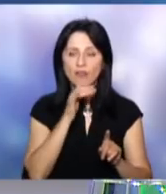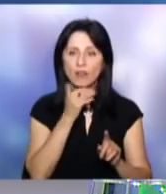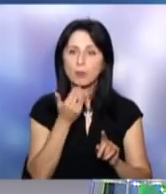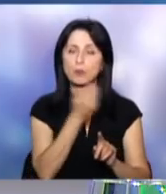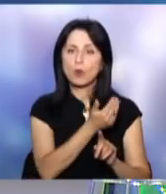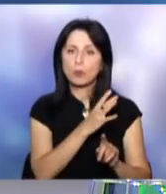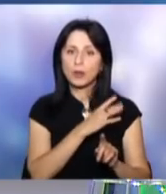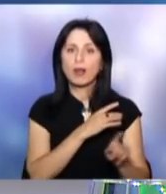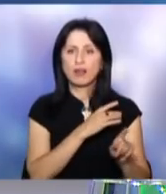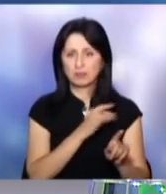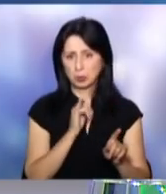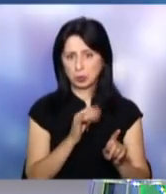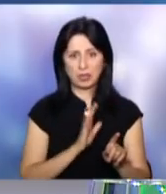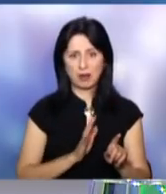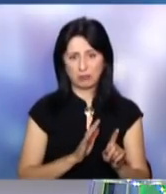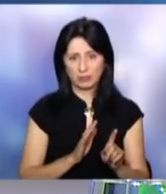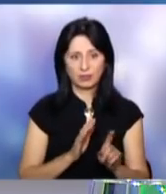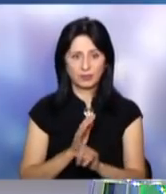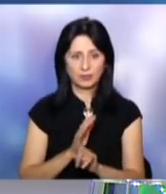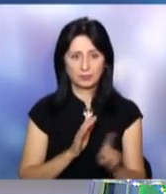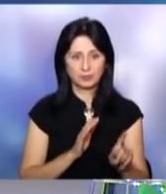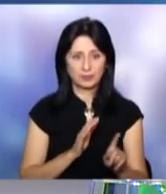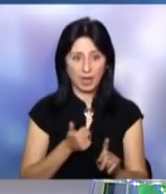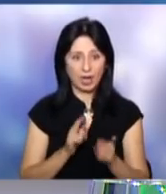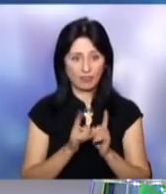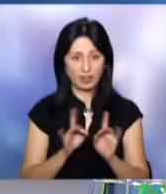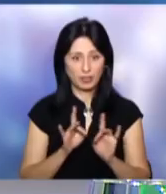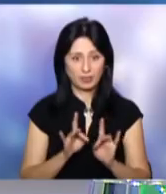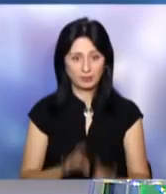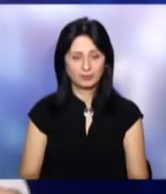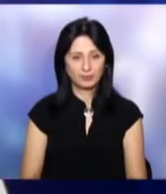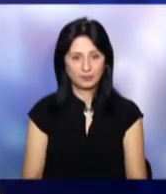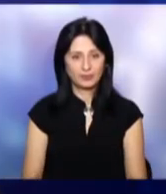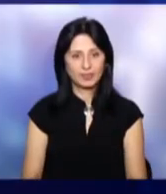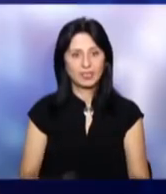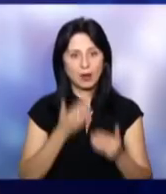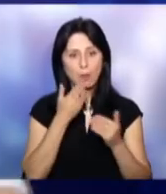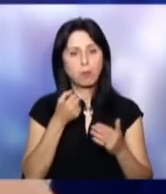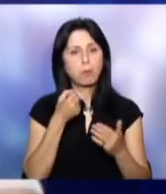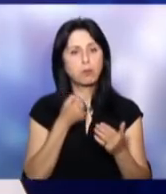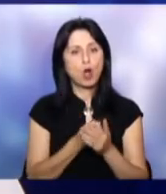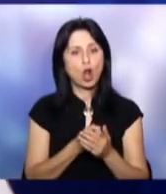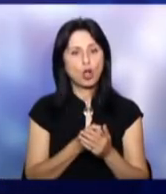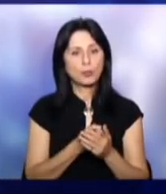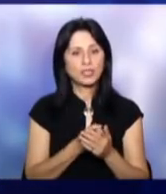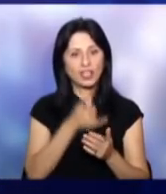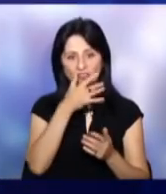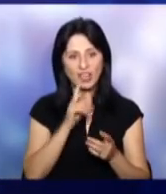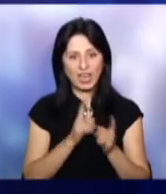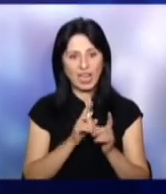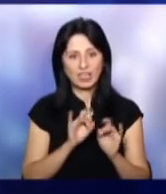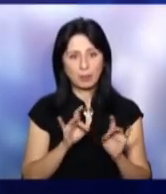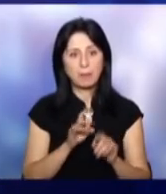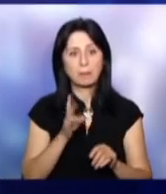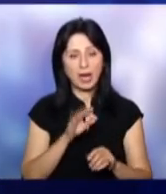ისე, როგორც ვიღებდი ამ ფაქტებს. კარგად თარგმნე. შეიძლება ბოლომდე ვერ გადათარგმნოს